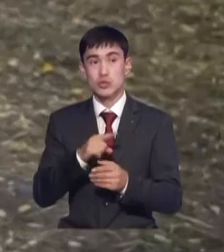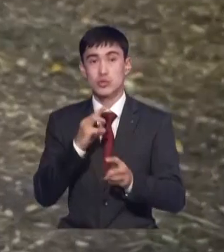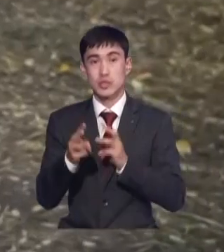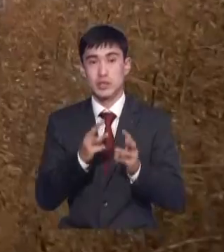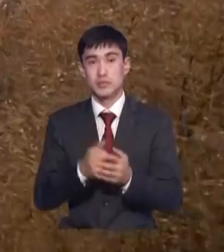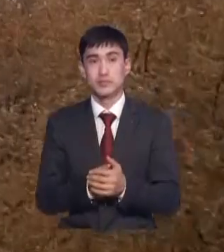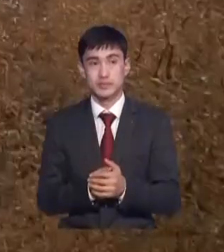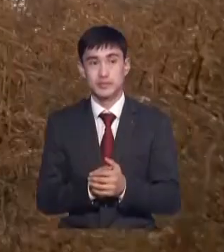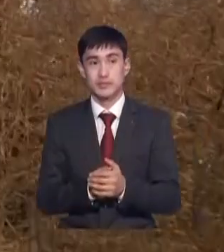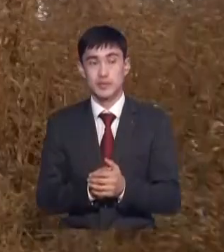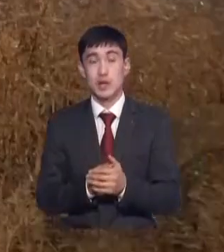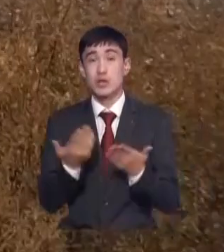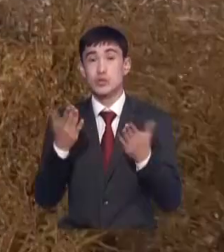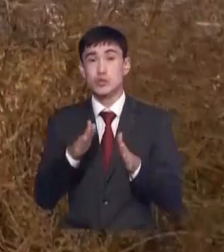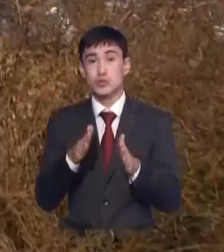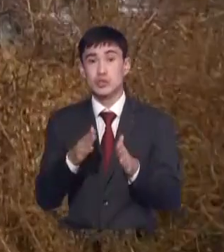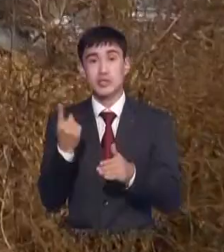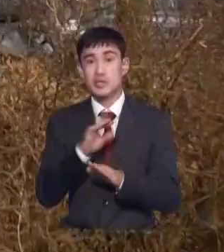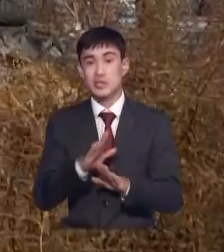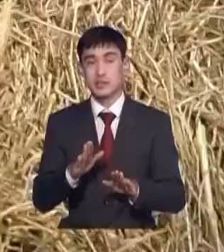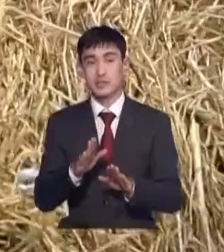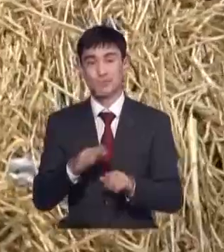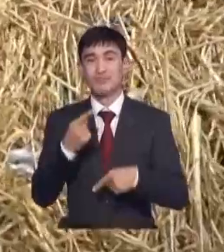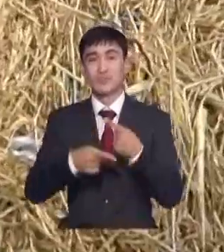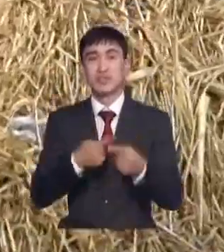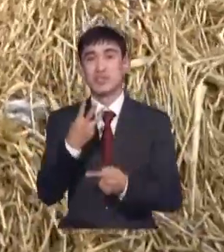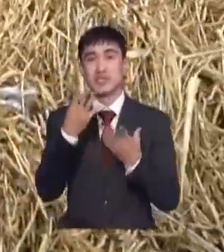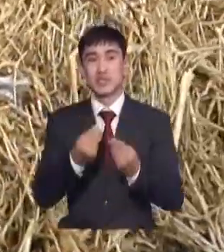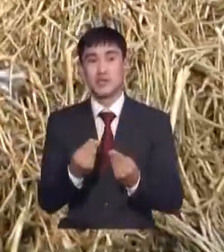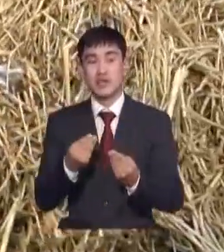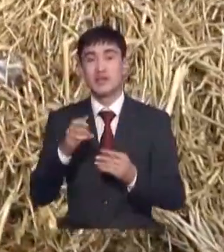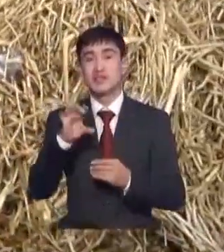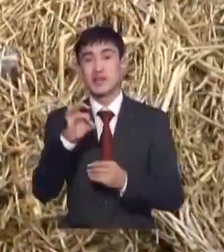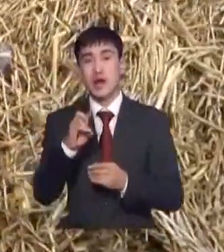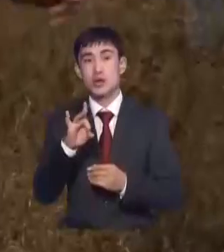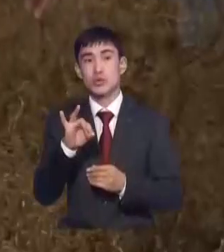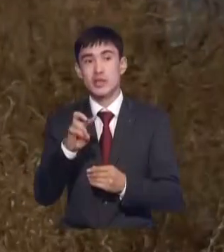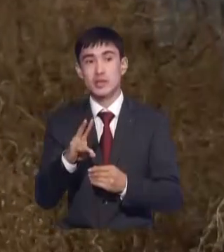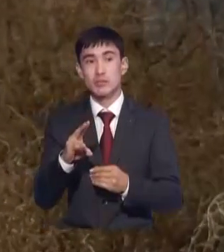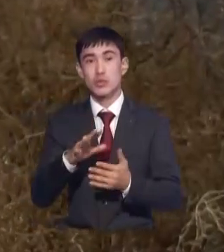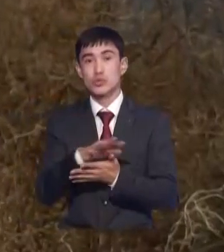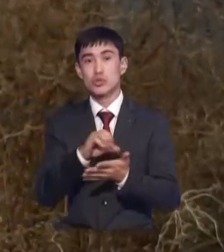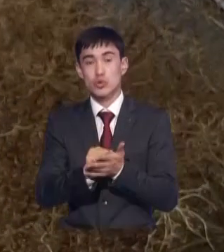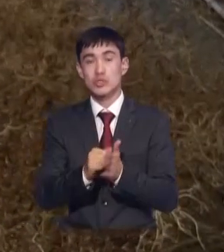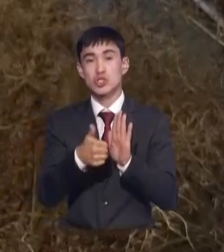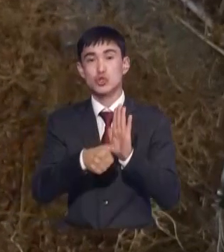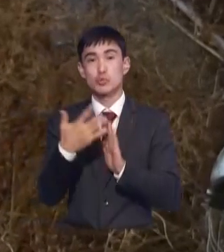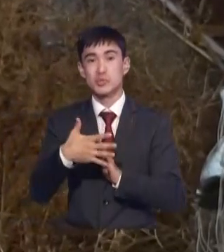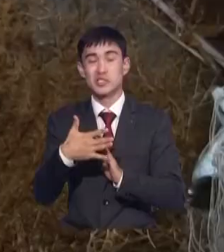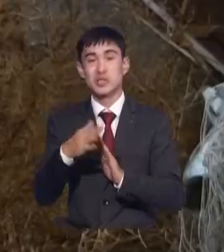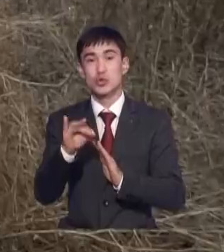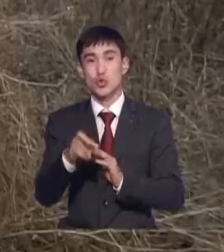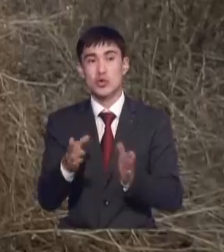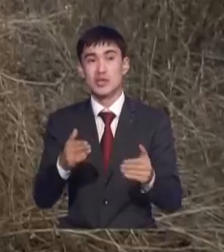сгорело. Однако этот случай не стал единичным, и спустя всего 3 дня в сарае Артура Тена было уничтожено 650